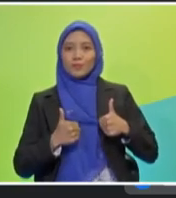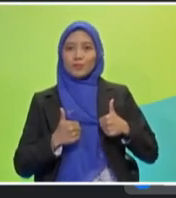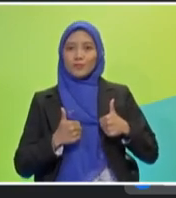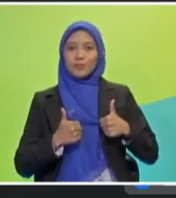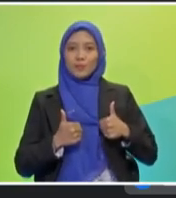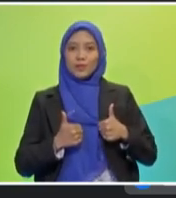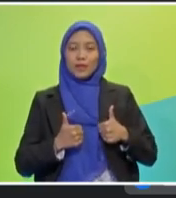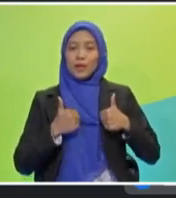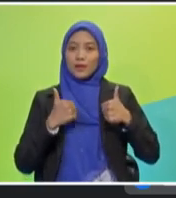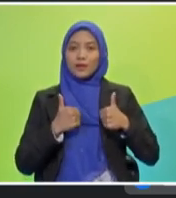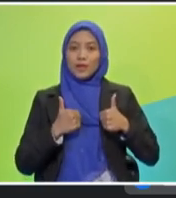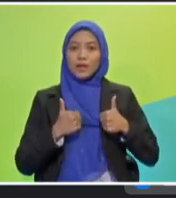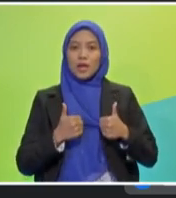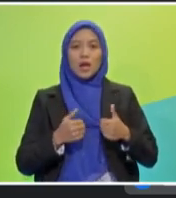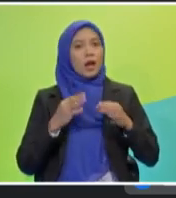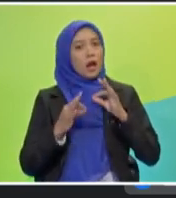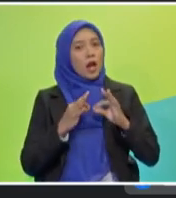Angkat ibu jari macam ni tinggi-tinggi.